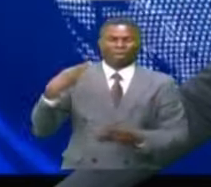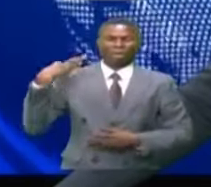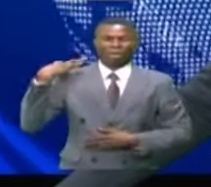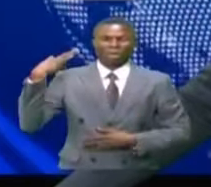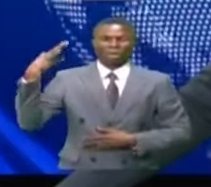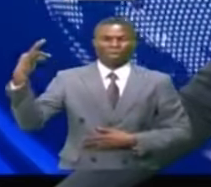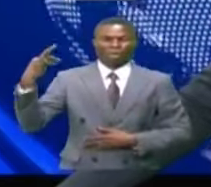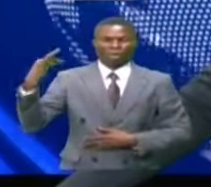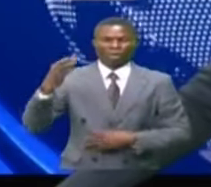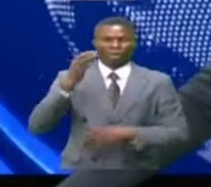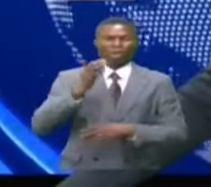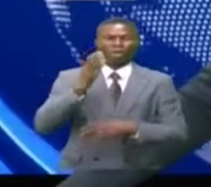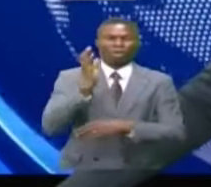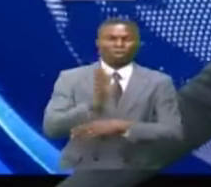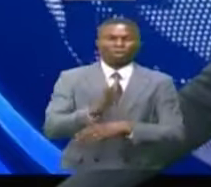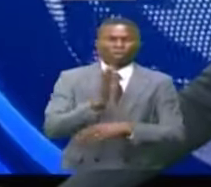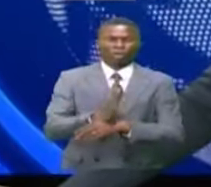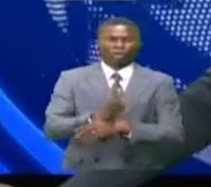candidature